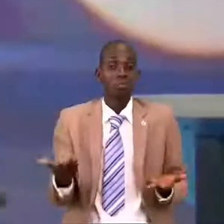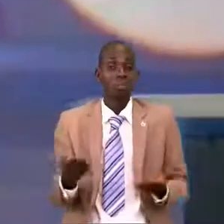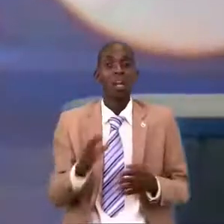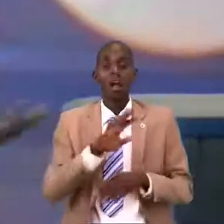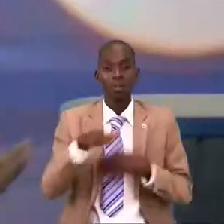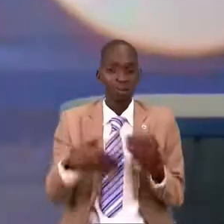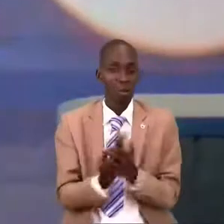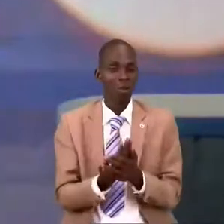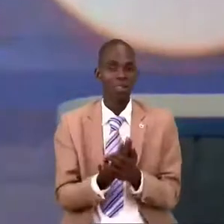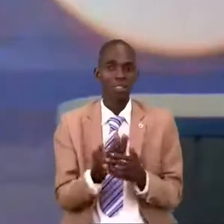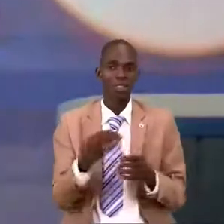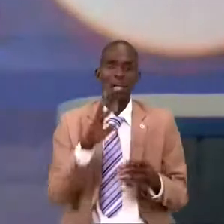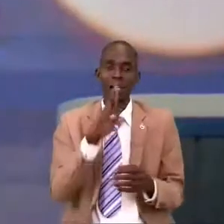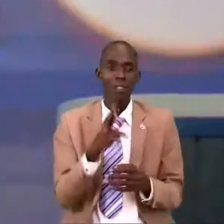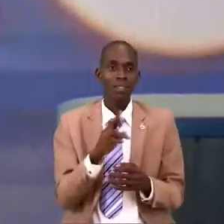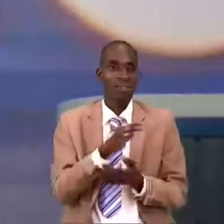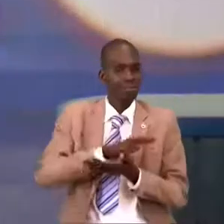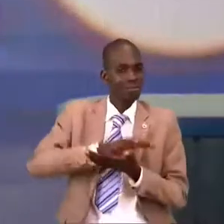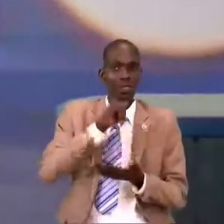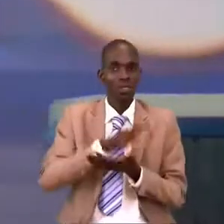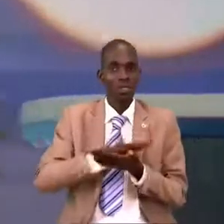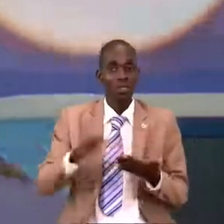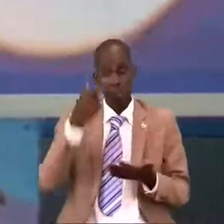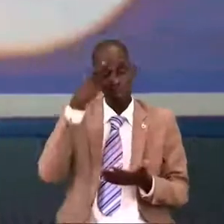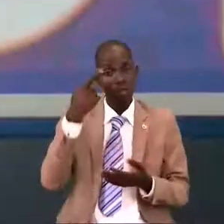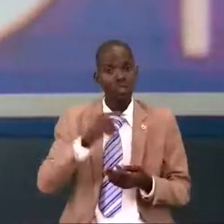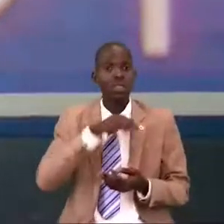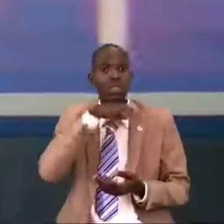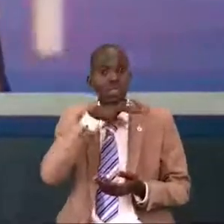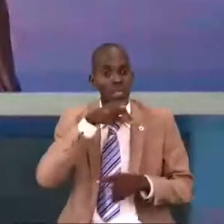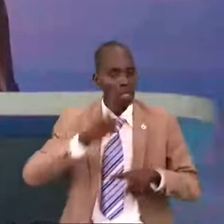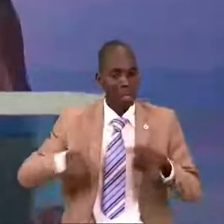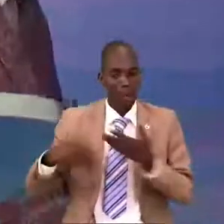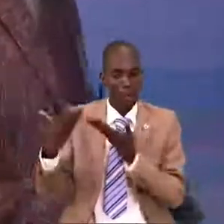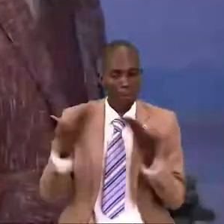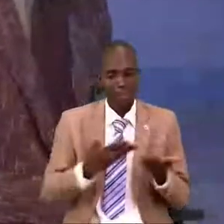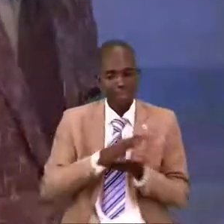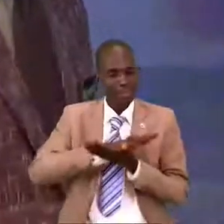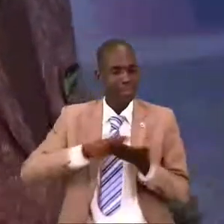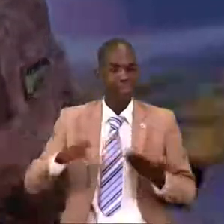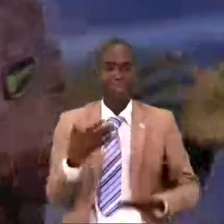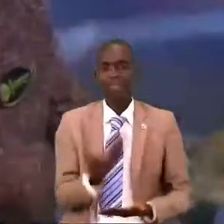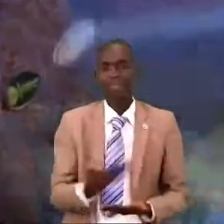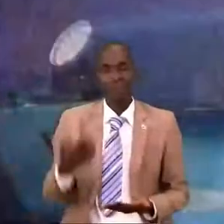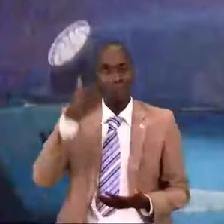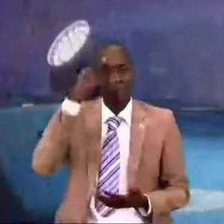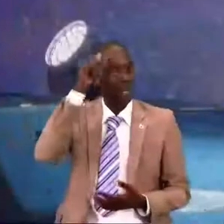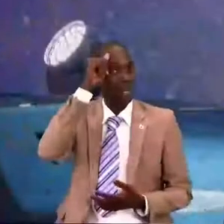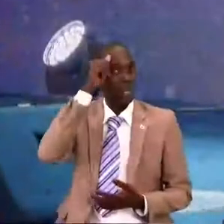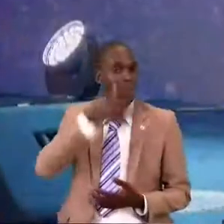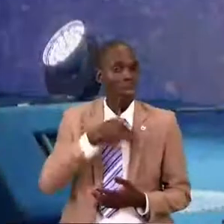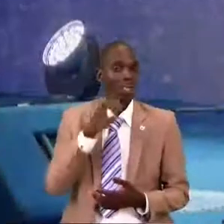quelqu'un d'impur ne peut pas donner quelqu'un de pur, parce que Adam et Ève, depuis le commencement, ont péché contre